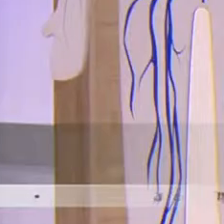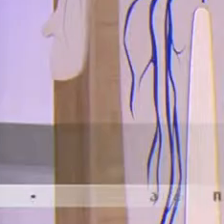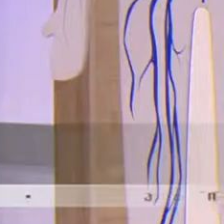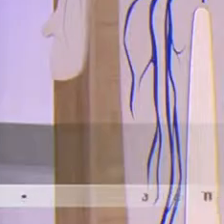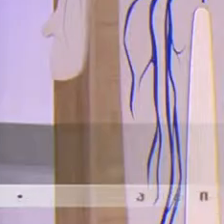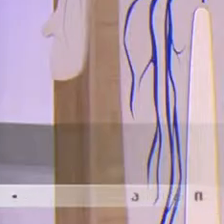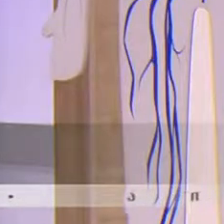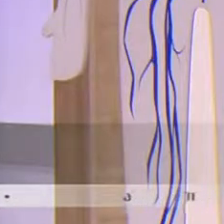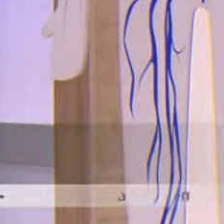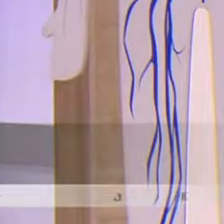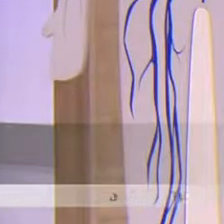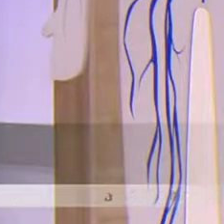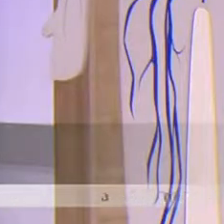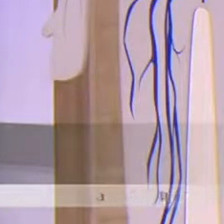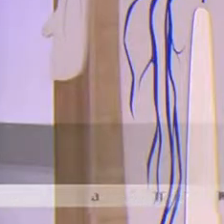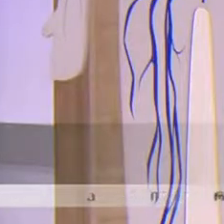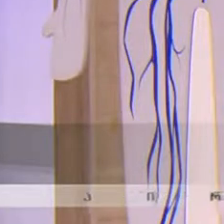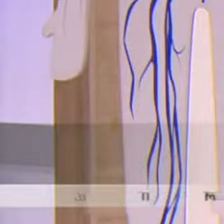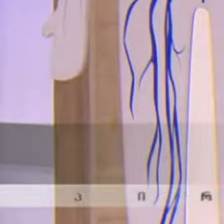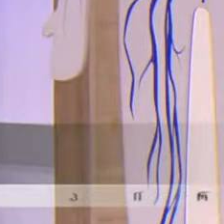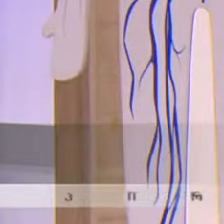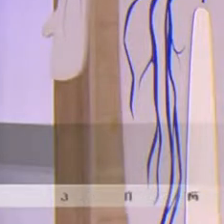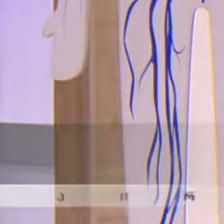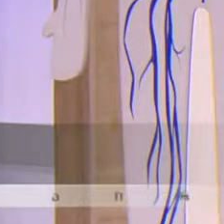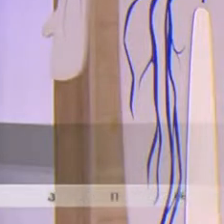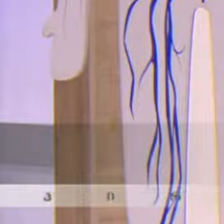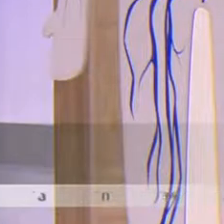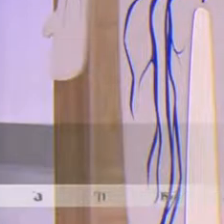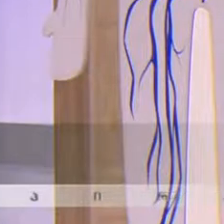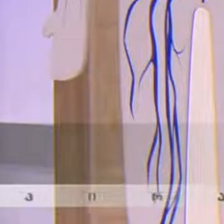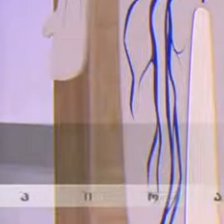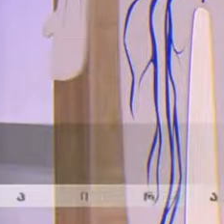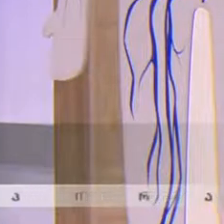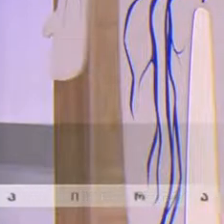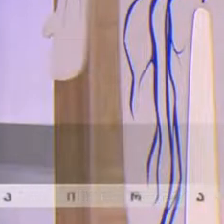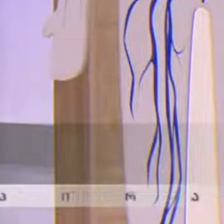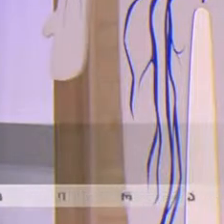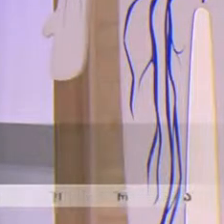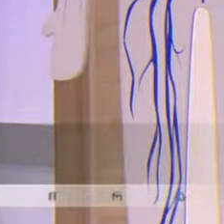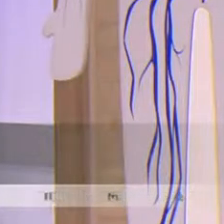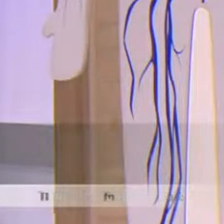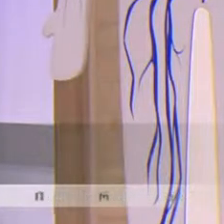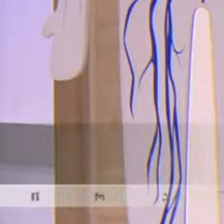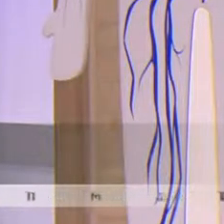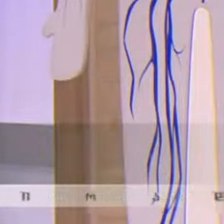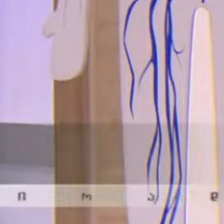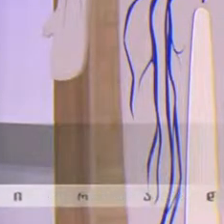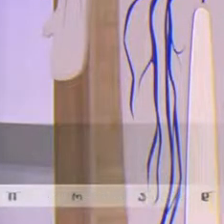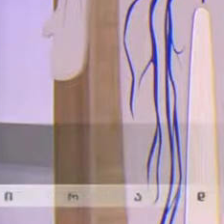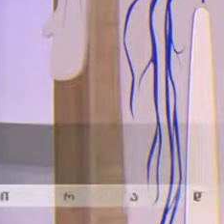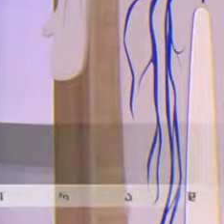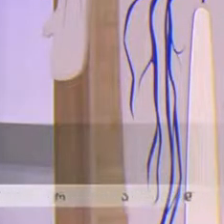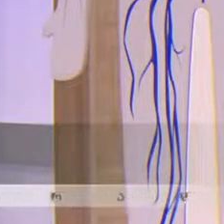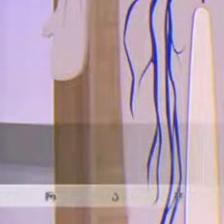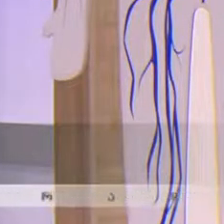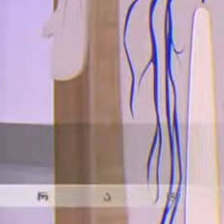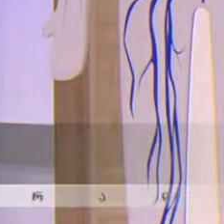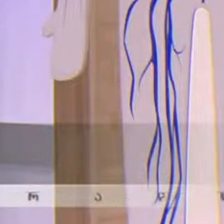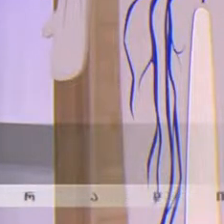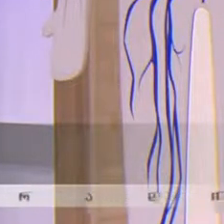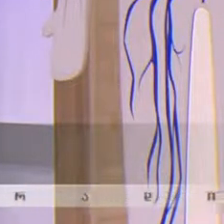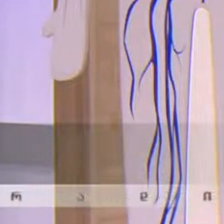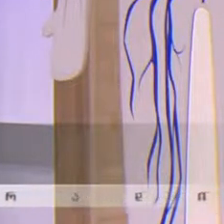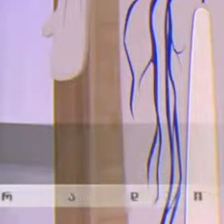თქვენ ბრძანეთ, რომ ოჯახური განხეთქილების მიზეზი ხდება ინფორმაციის დამალვა ერთი